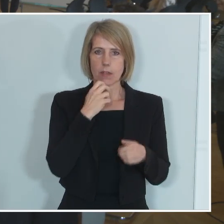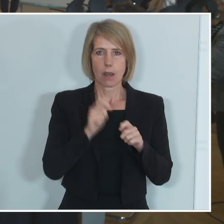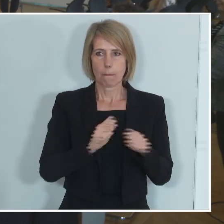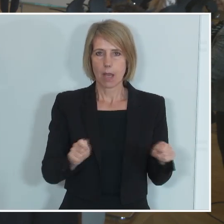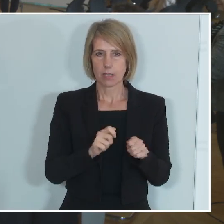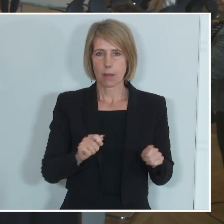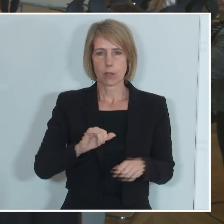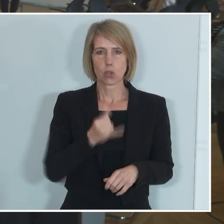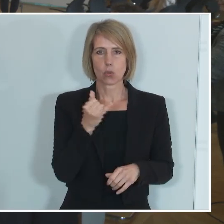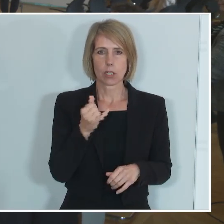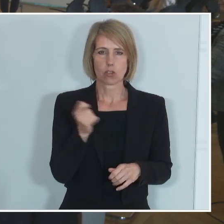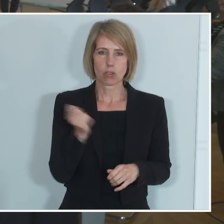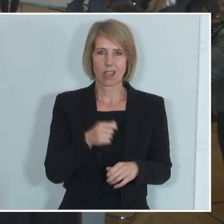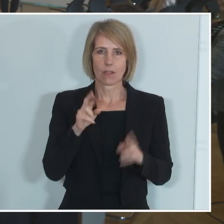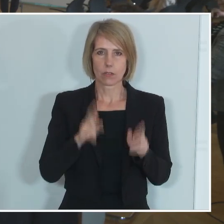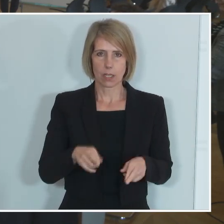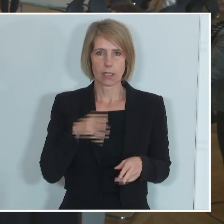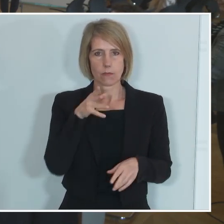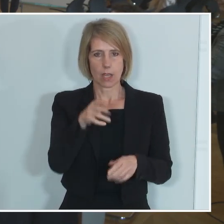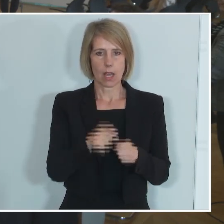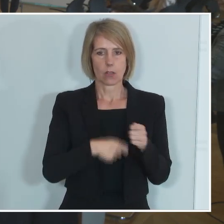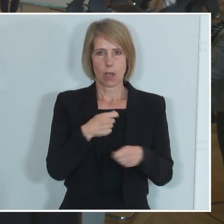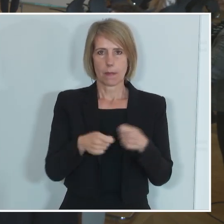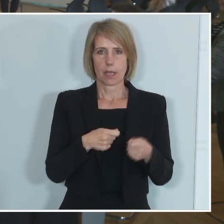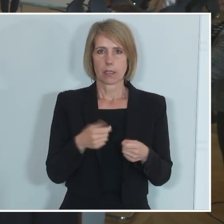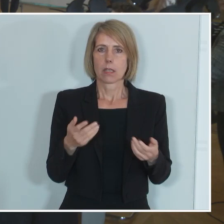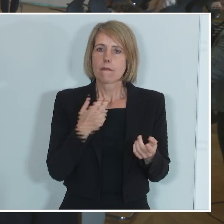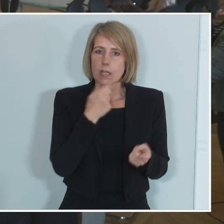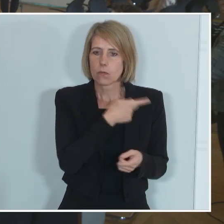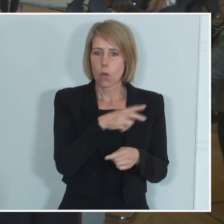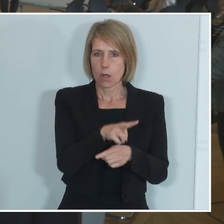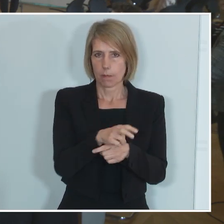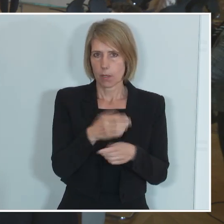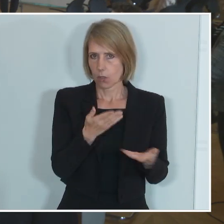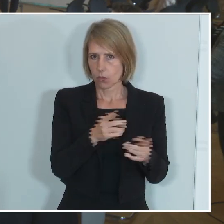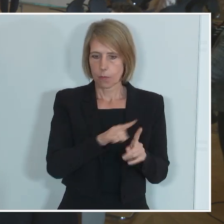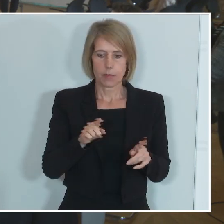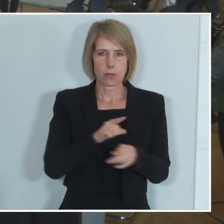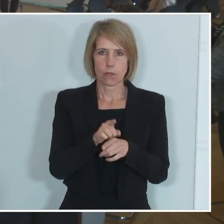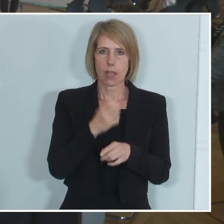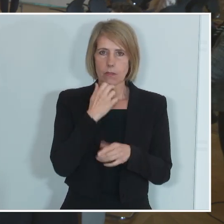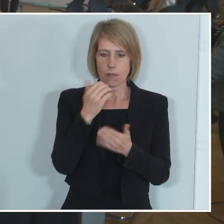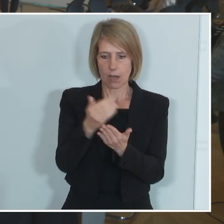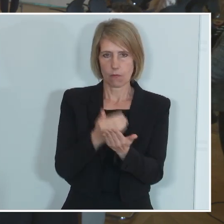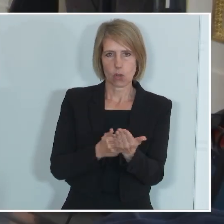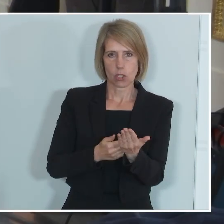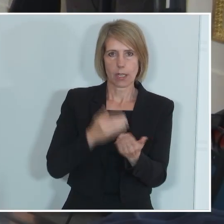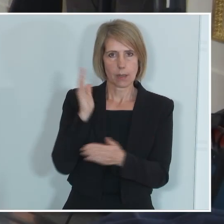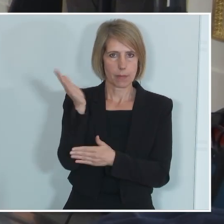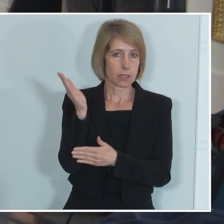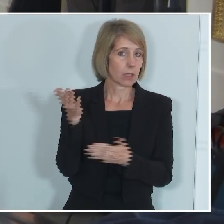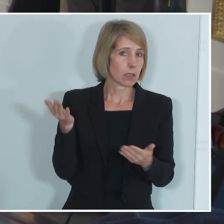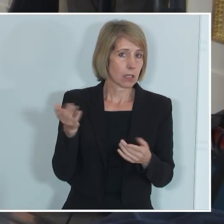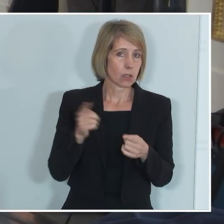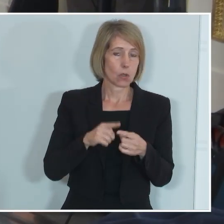des Jugendstrafrechts arbeiten. Nochmal die Nachfrage, was wollen Sie da berücksichtigen und bis wann wollen Sie diese Vorschläge präsentieren?